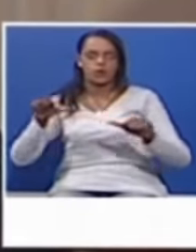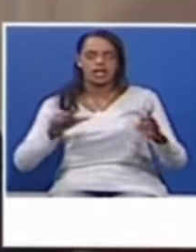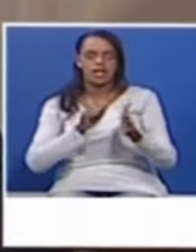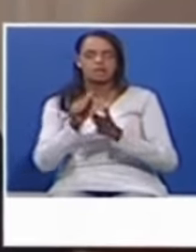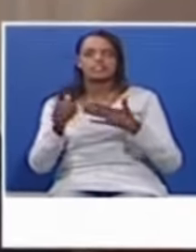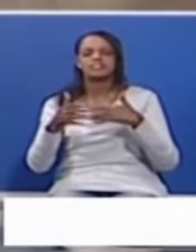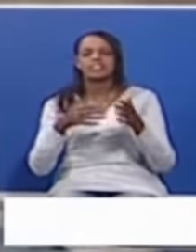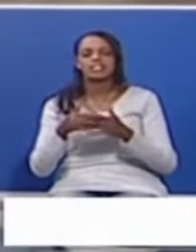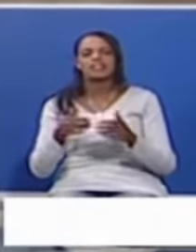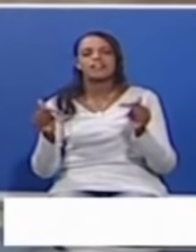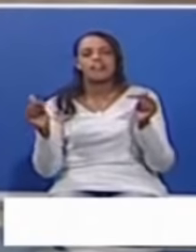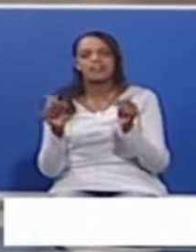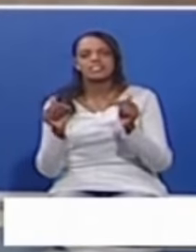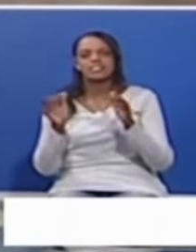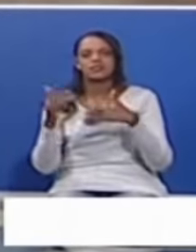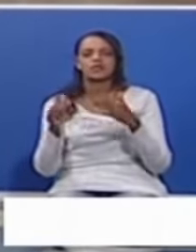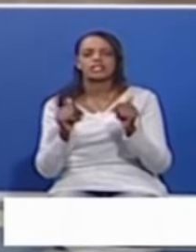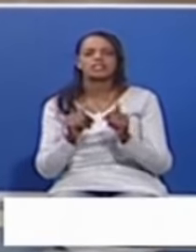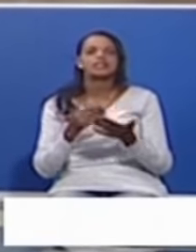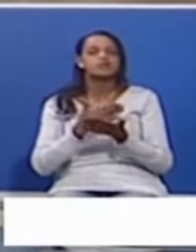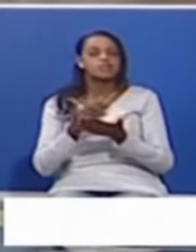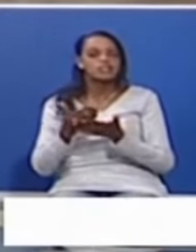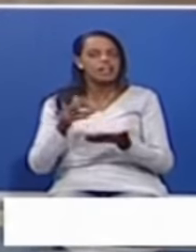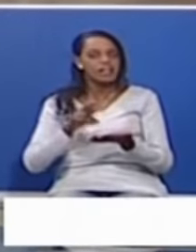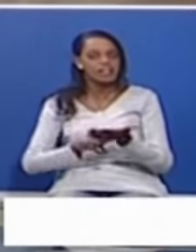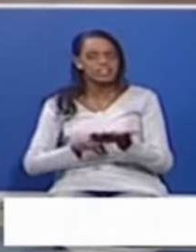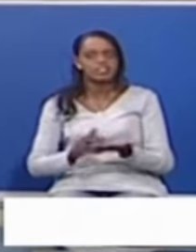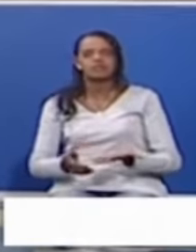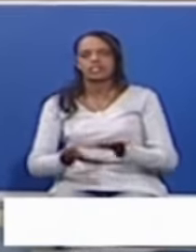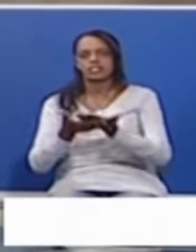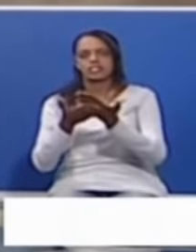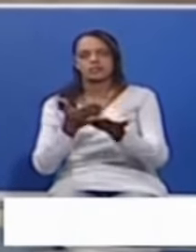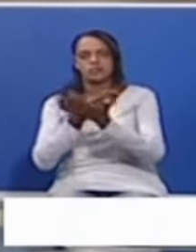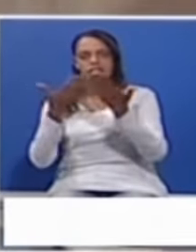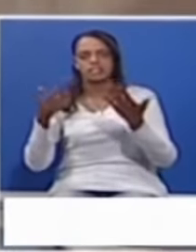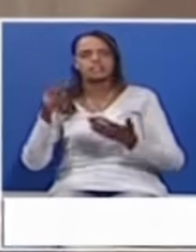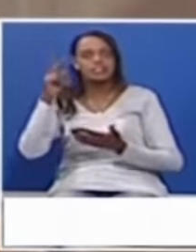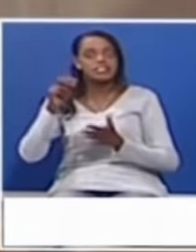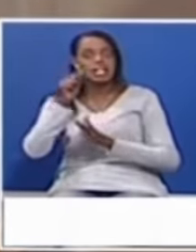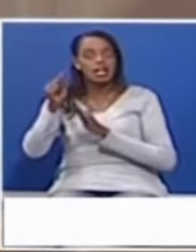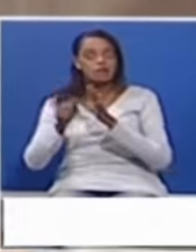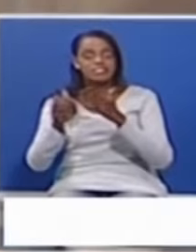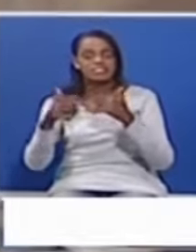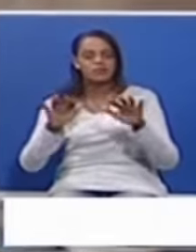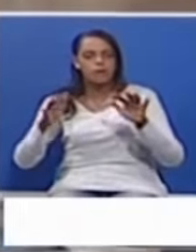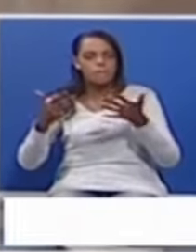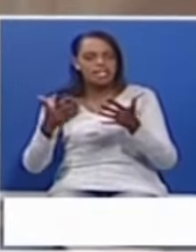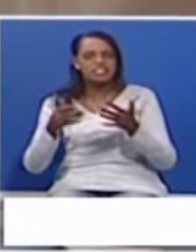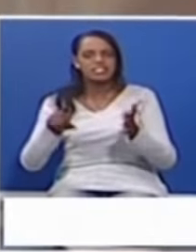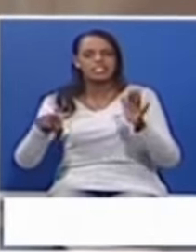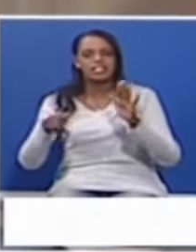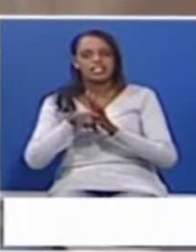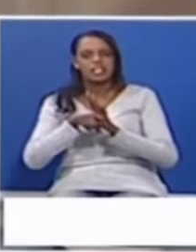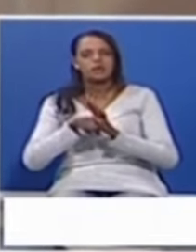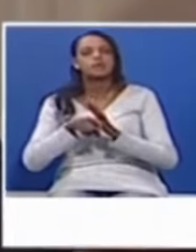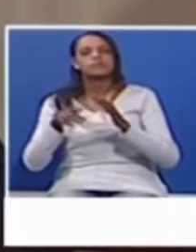استسر حلو نايت أبو استراتيجي من بارو بتاريخو حق أتات أسنيو بمقلات دحرت نخلط عامتا استخايدو كينات حقاو معلب